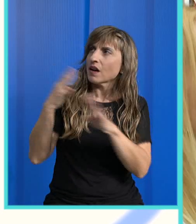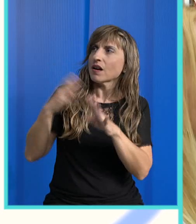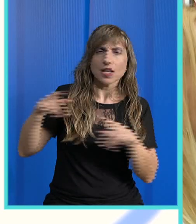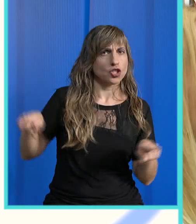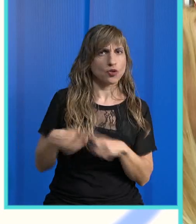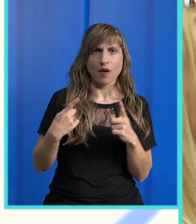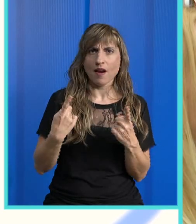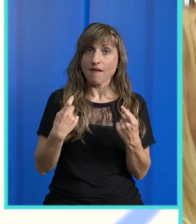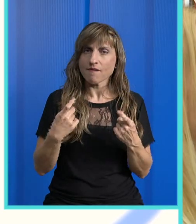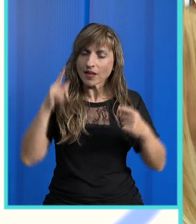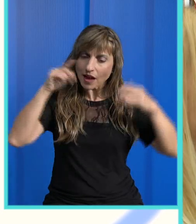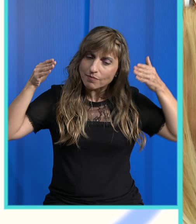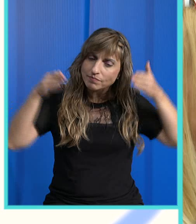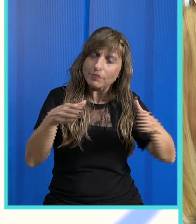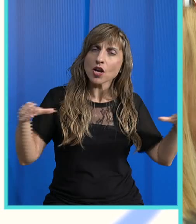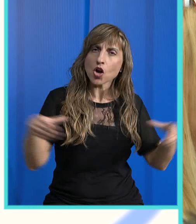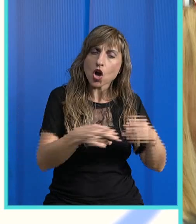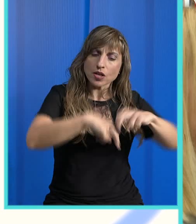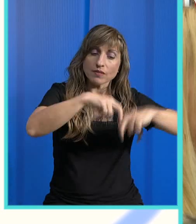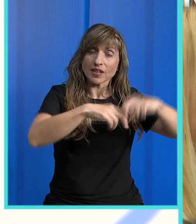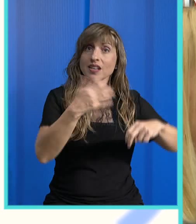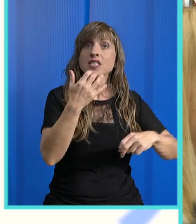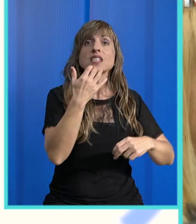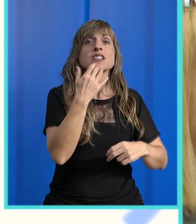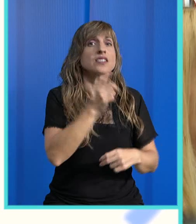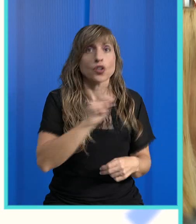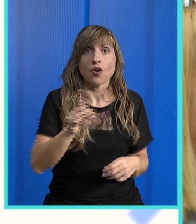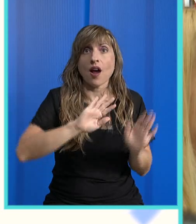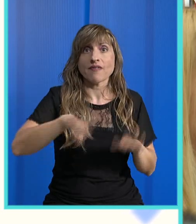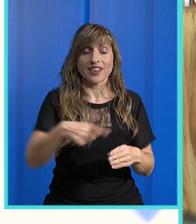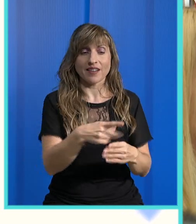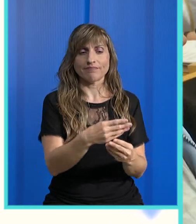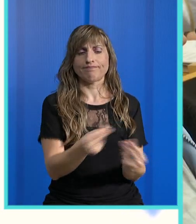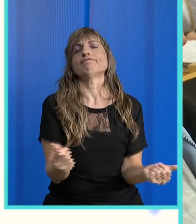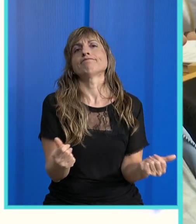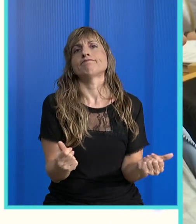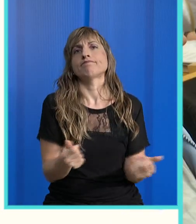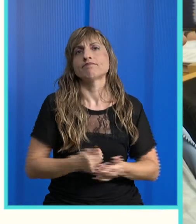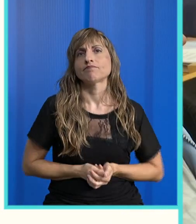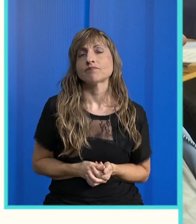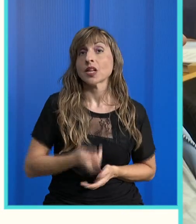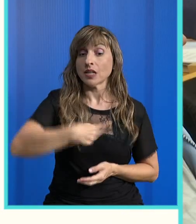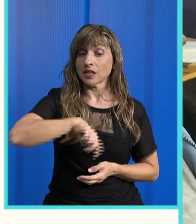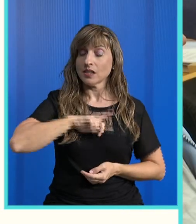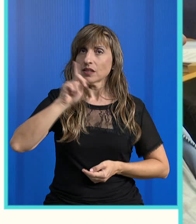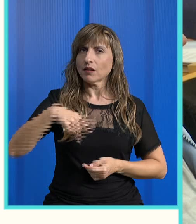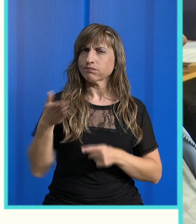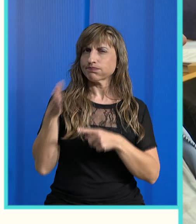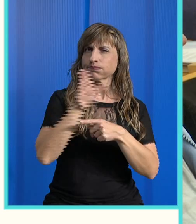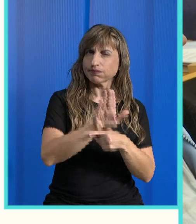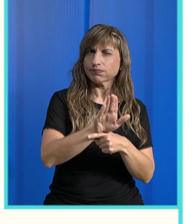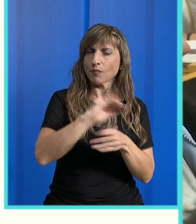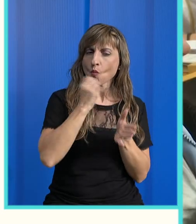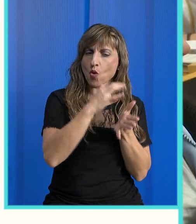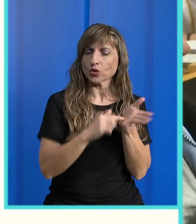i fem-ho per ells perquè si no al final els castellers desapareixeran. Nosaltres el que també hem proposat en aquesta